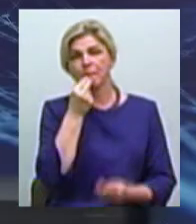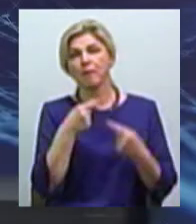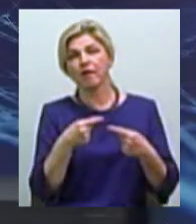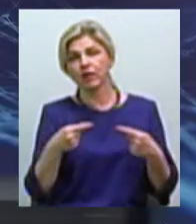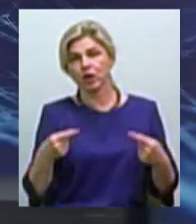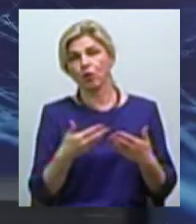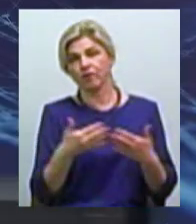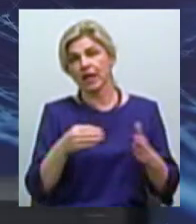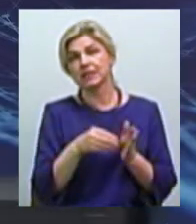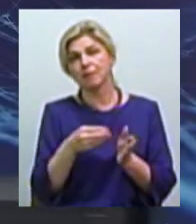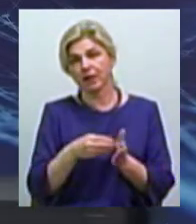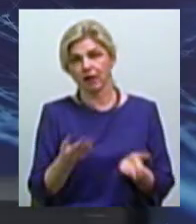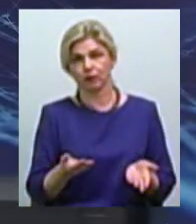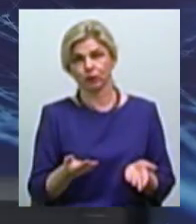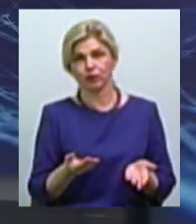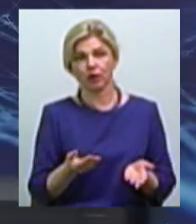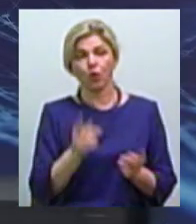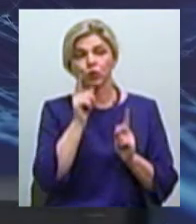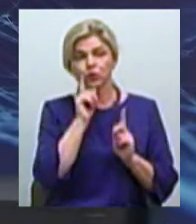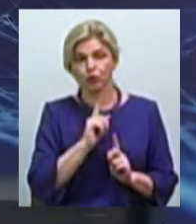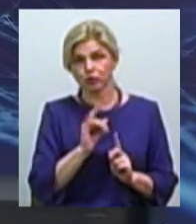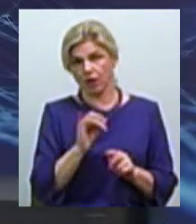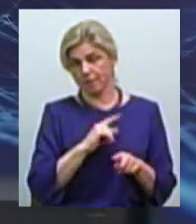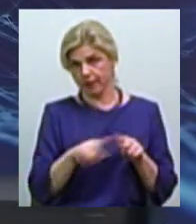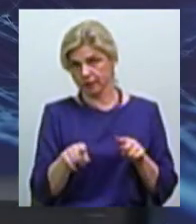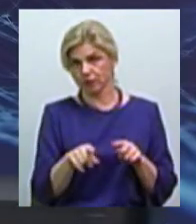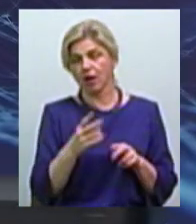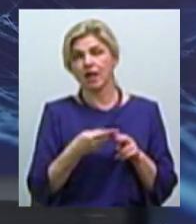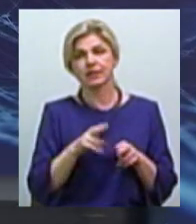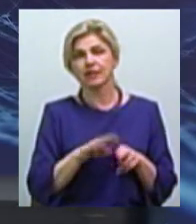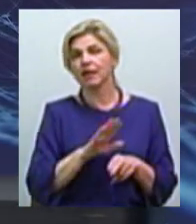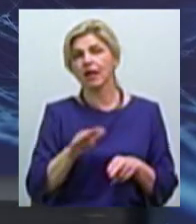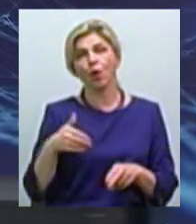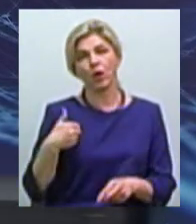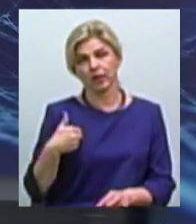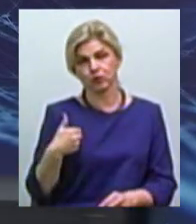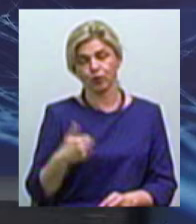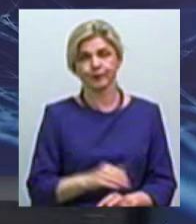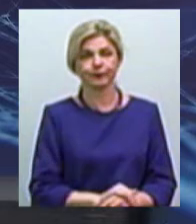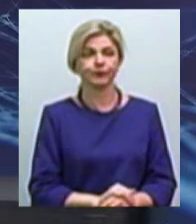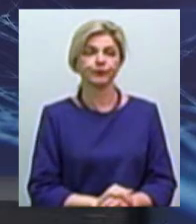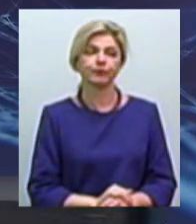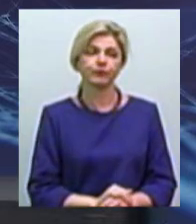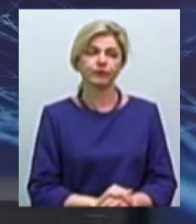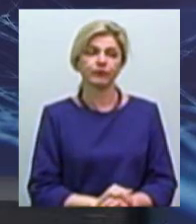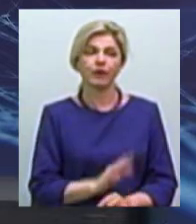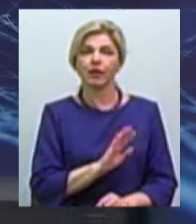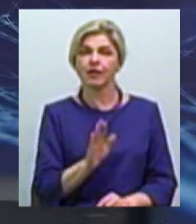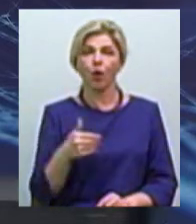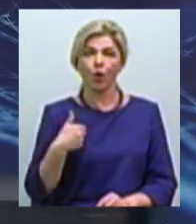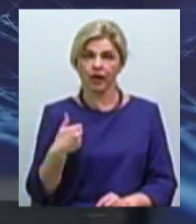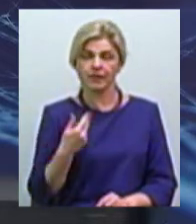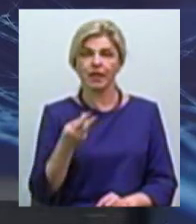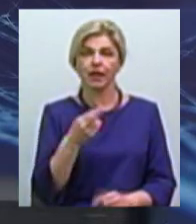вироби, сметану. Зручно та швидко, але це не корисно. Некорисно для тих, хто